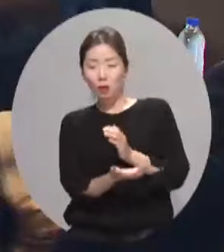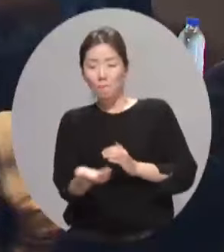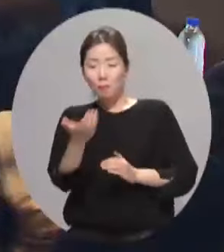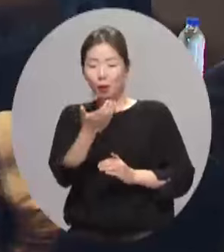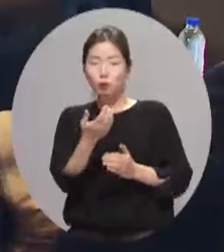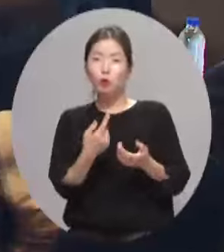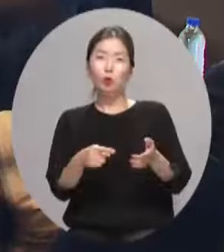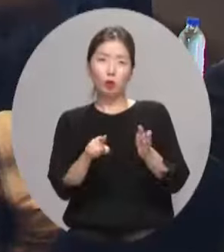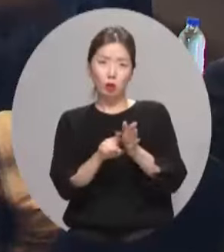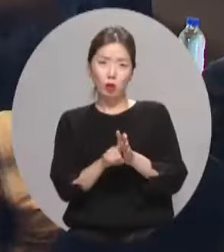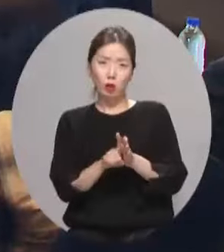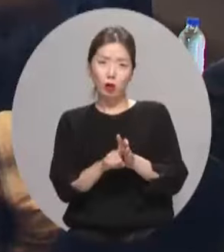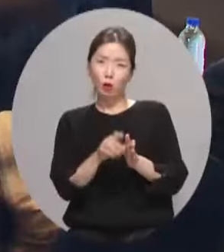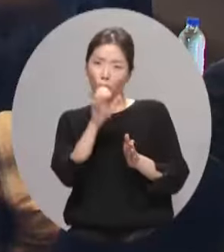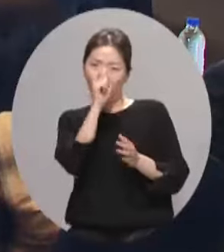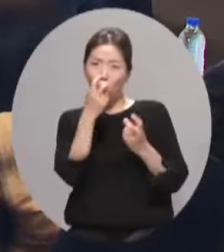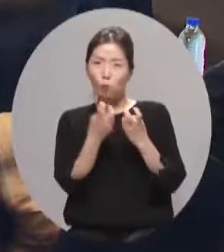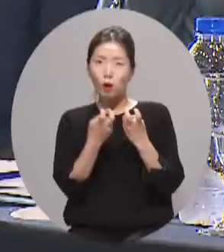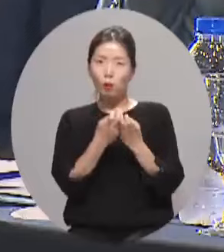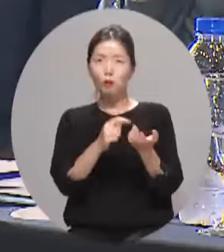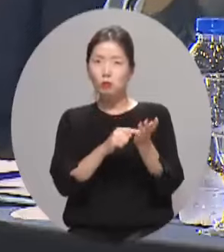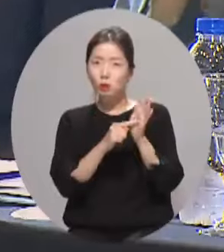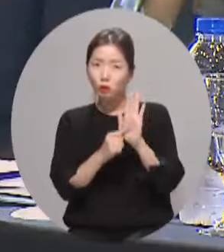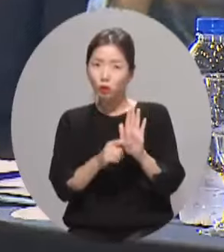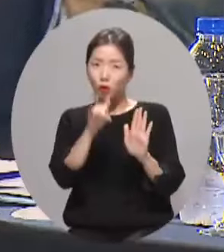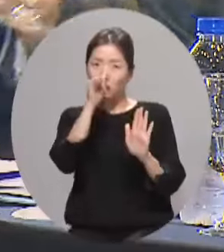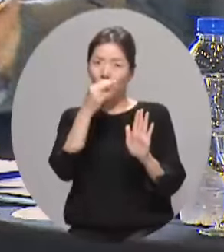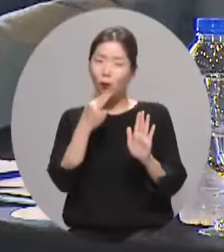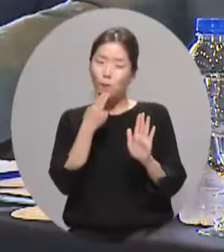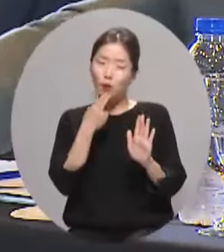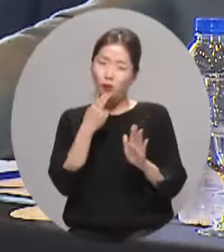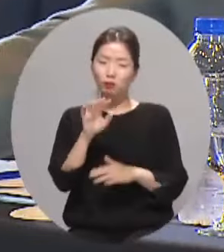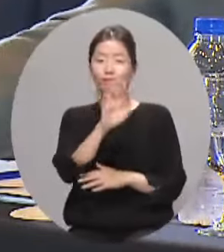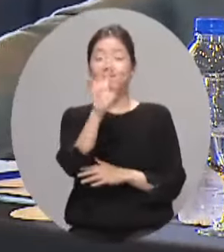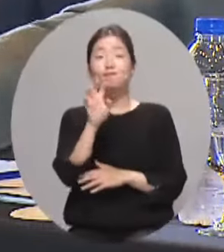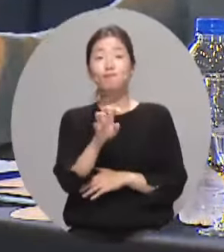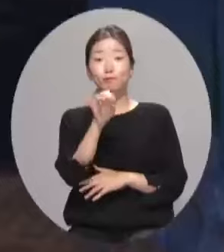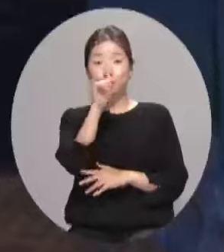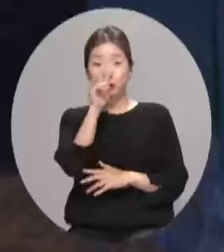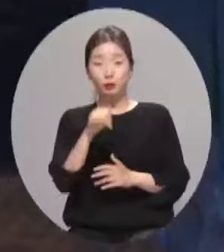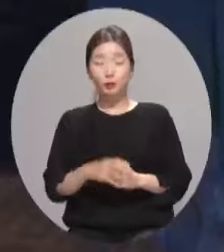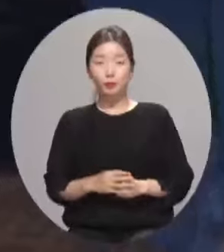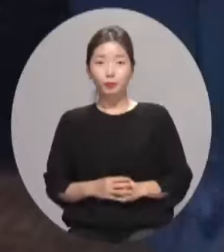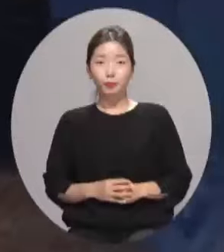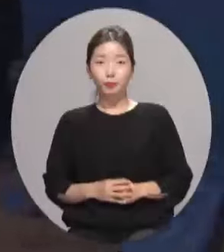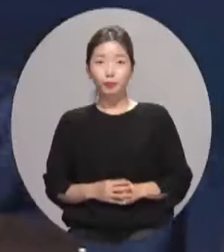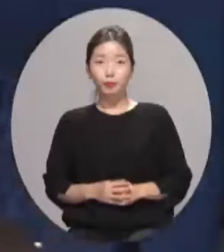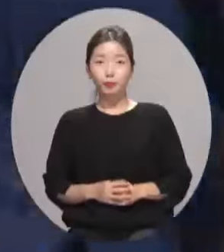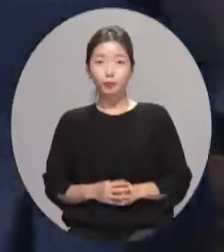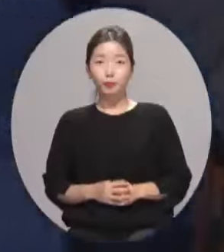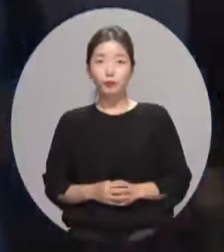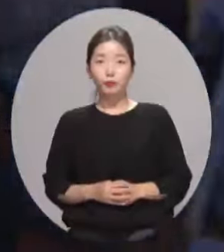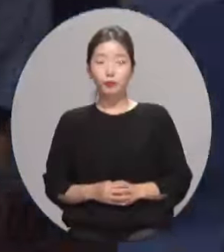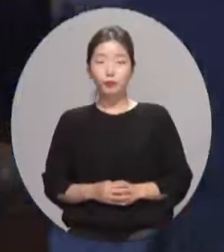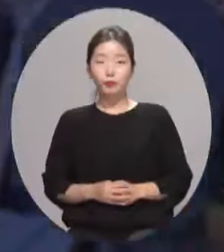이끌어낼 건설적인 방법론을 도출했는지 일부 의문도 남겼습니다. MBC 뉴스 조수영입니다.